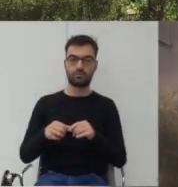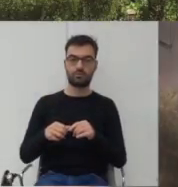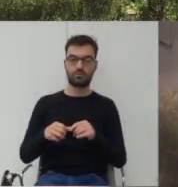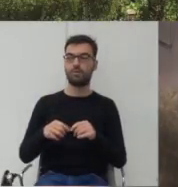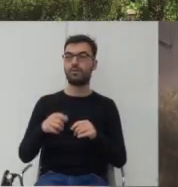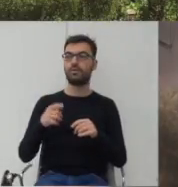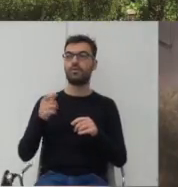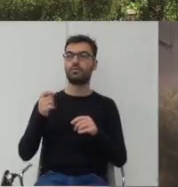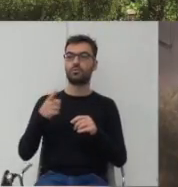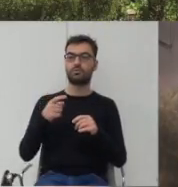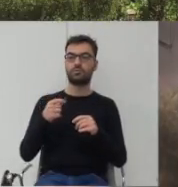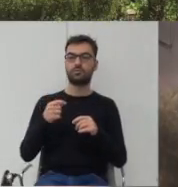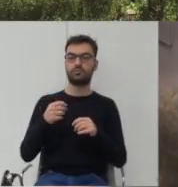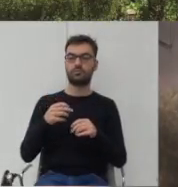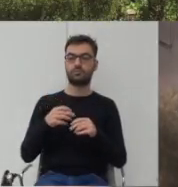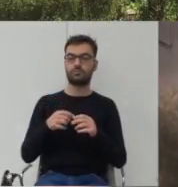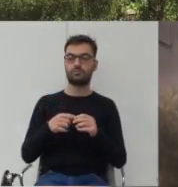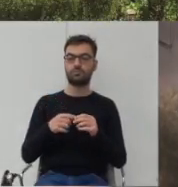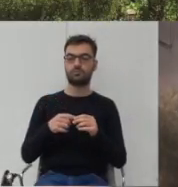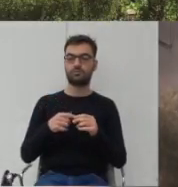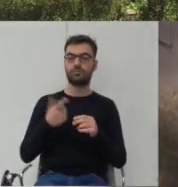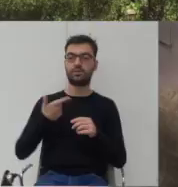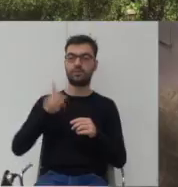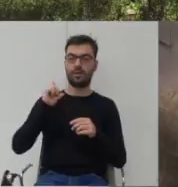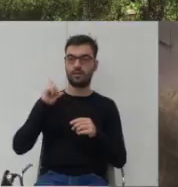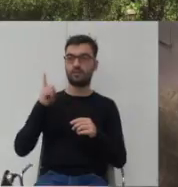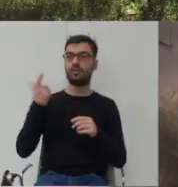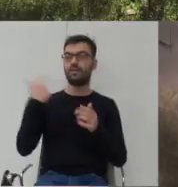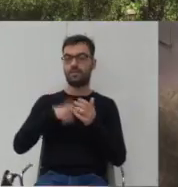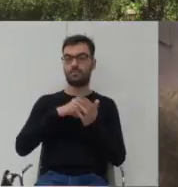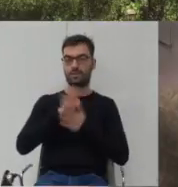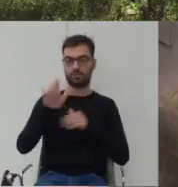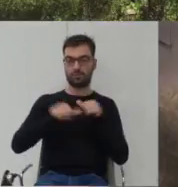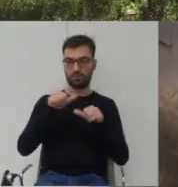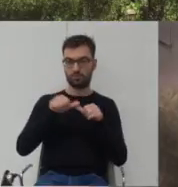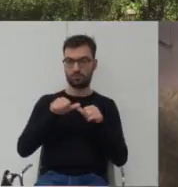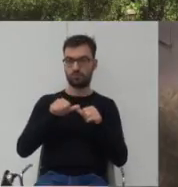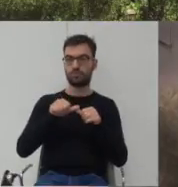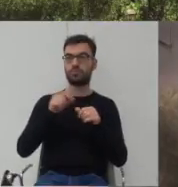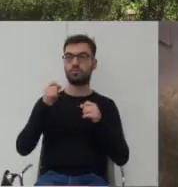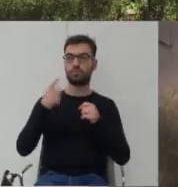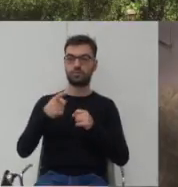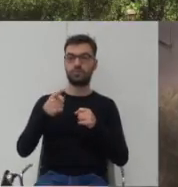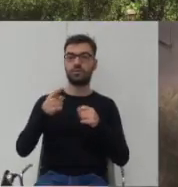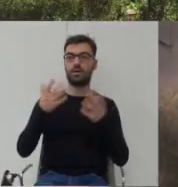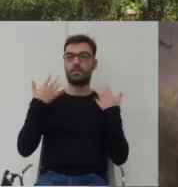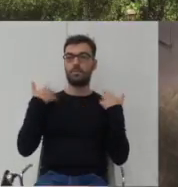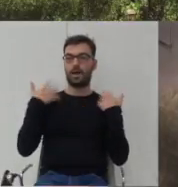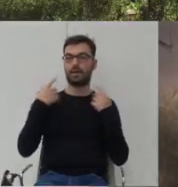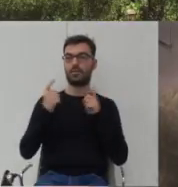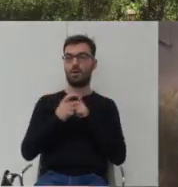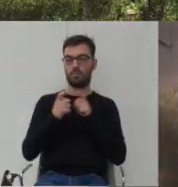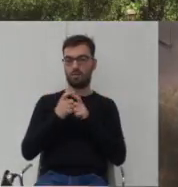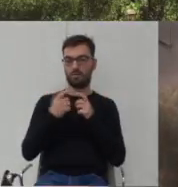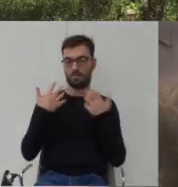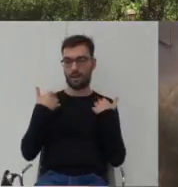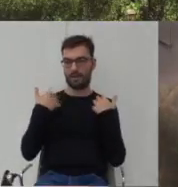pojawiła się, znaczy już właściwie 2 lata temu, tak, w 2015 roku, pojawiła się w parku